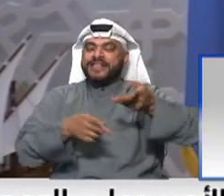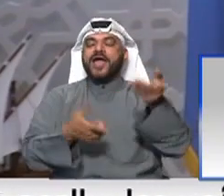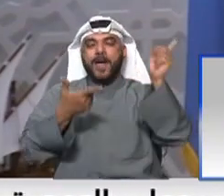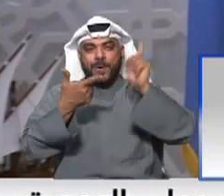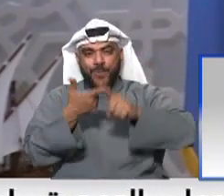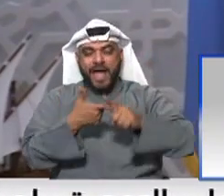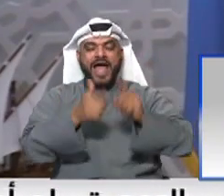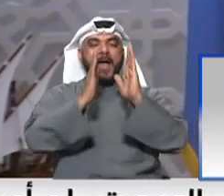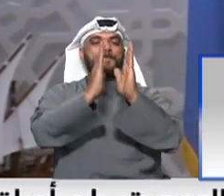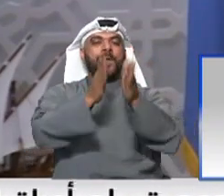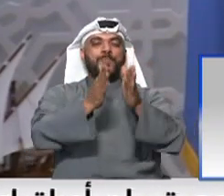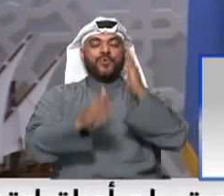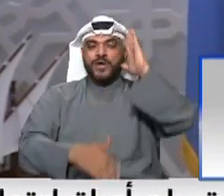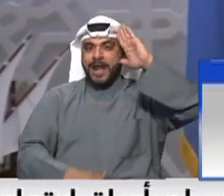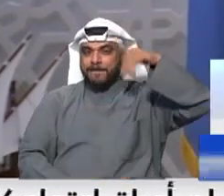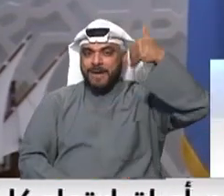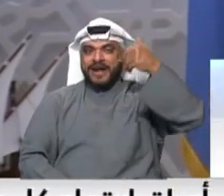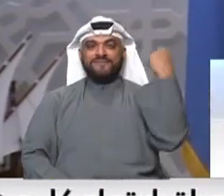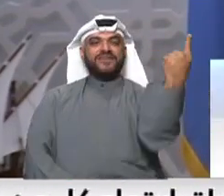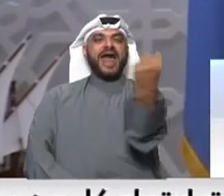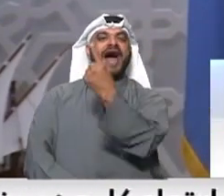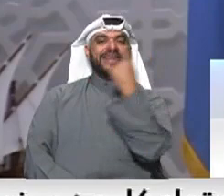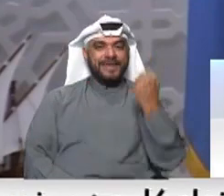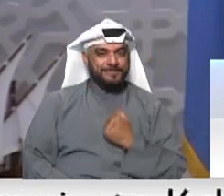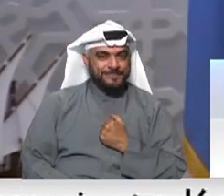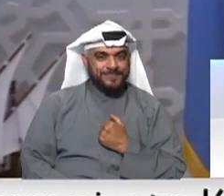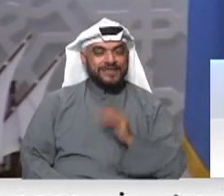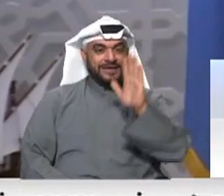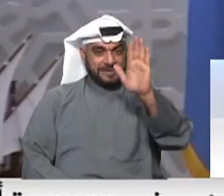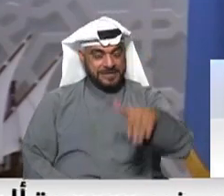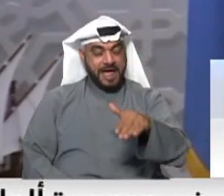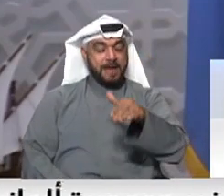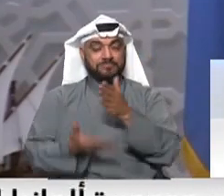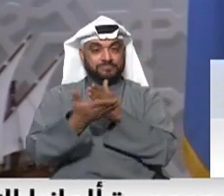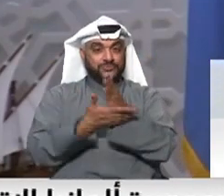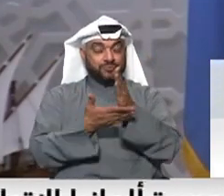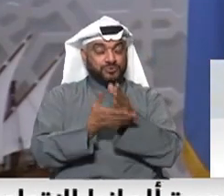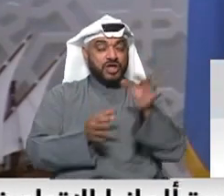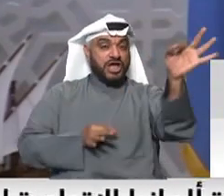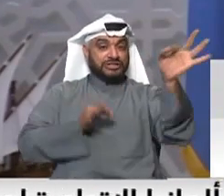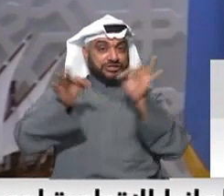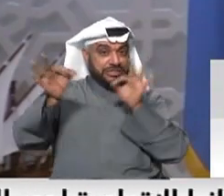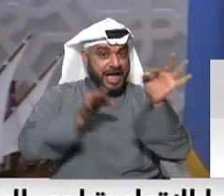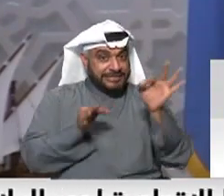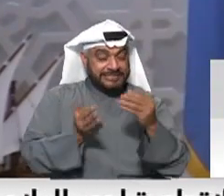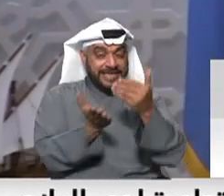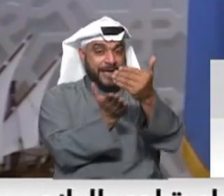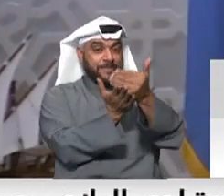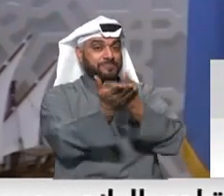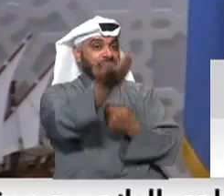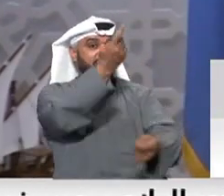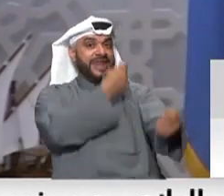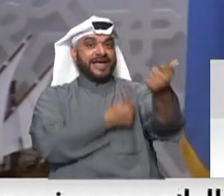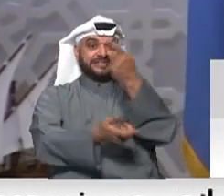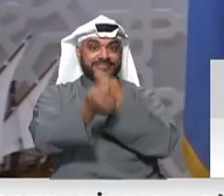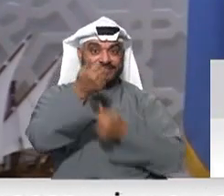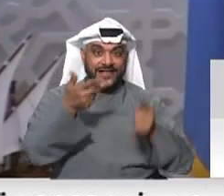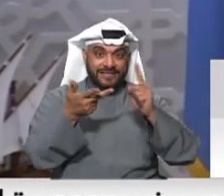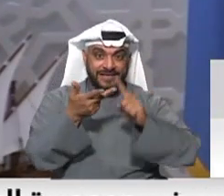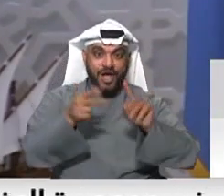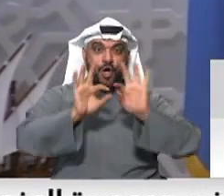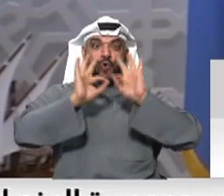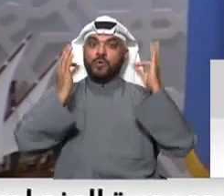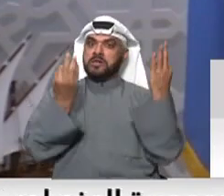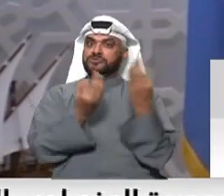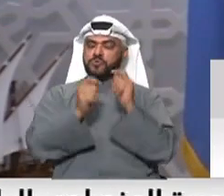بانجازاتها على كافه الاصعده سياسيه الاقتصاديه الاجتماعيه اللي